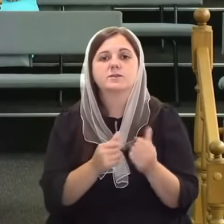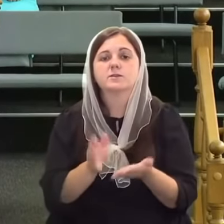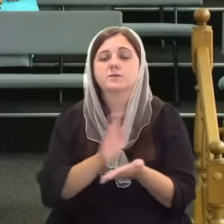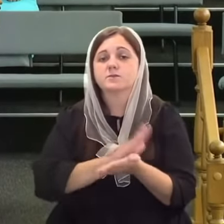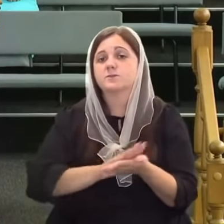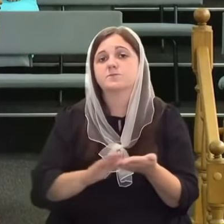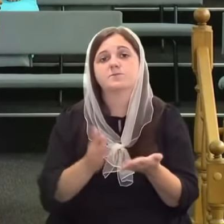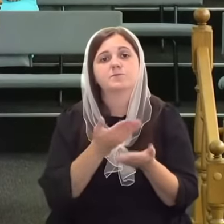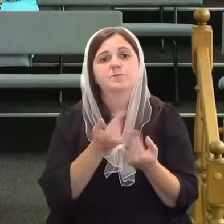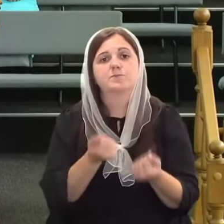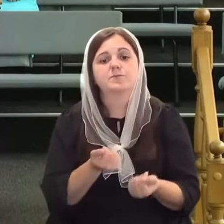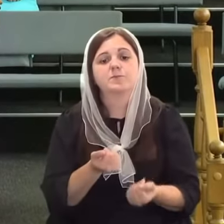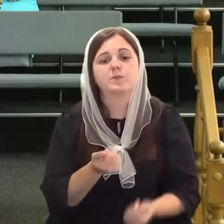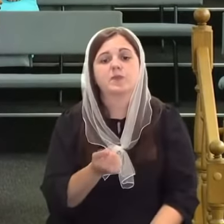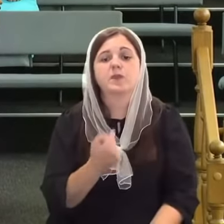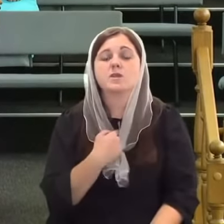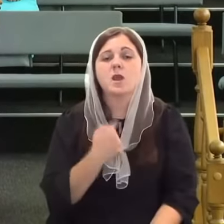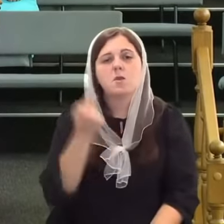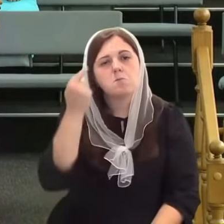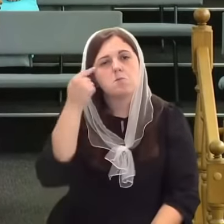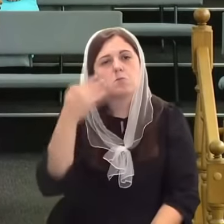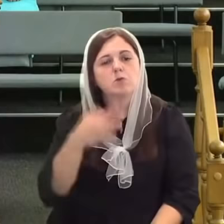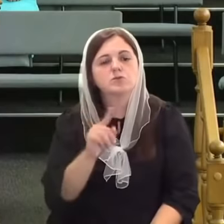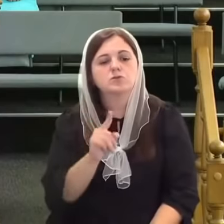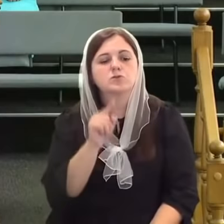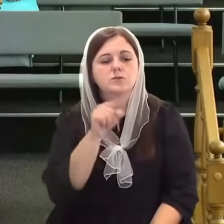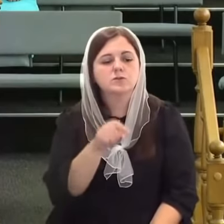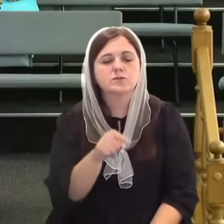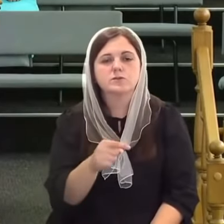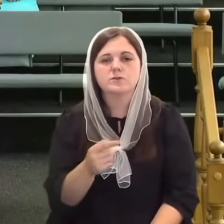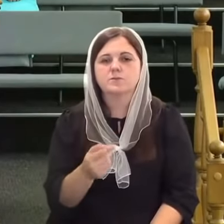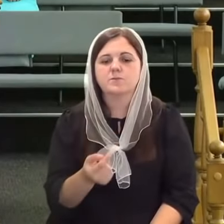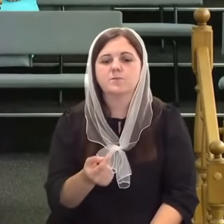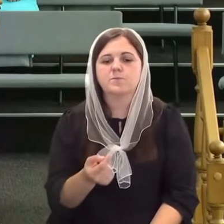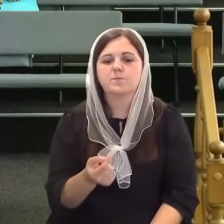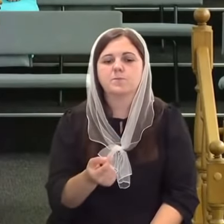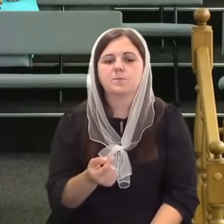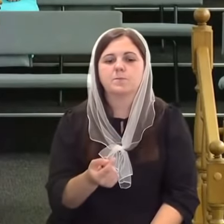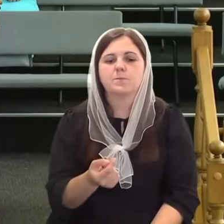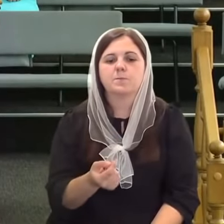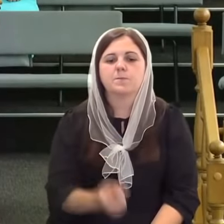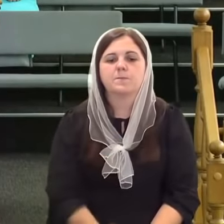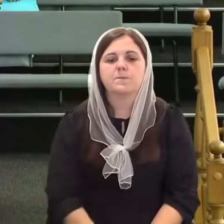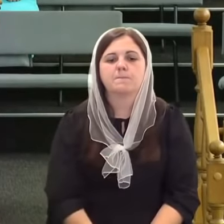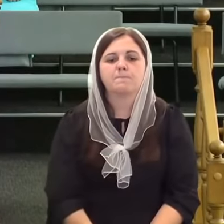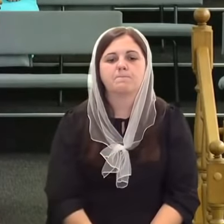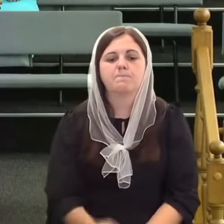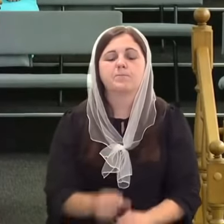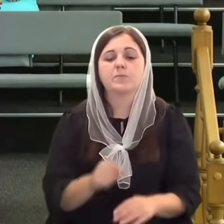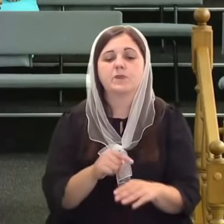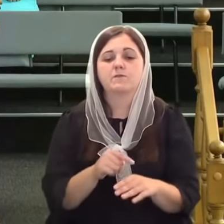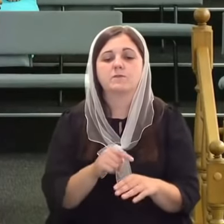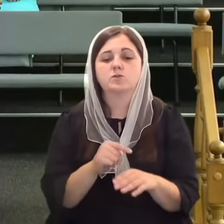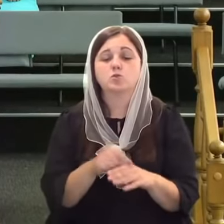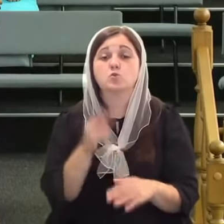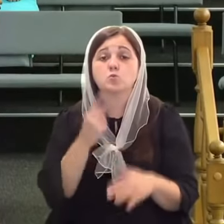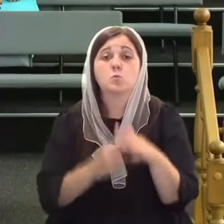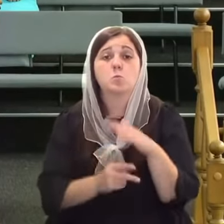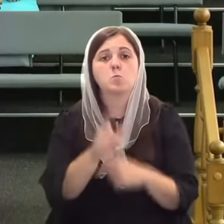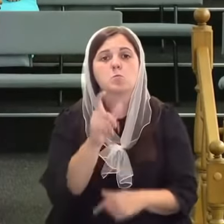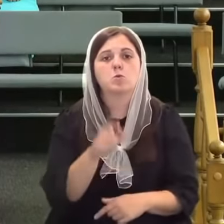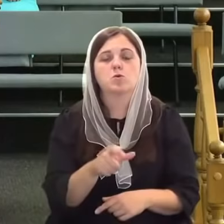мной». Я понял, что вот это состояние, которое говорит пророк Иеремия, я пережил в свои 9